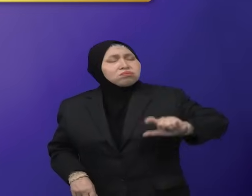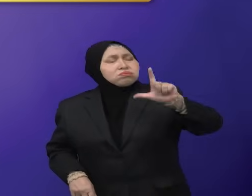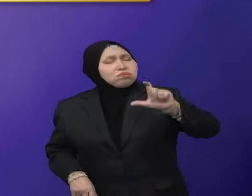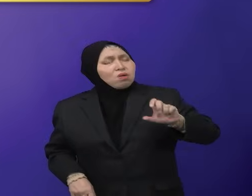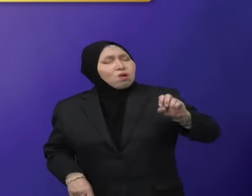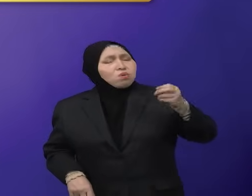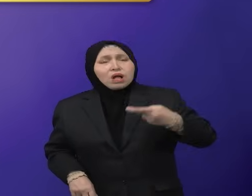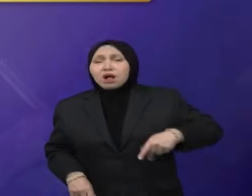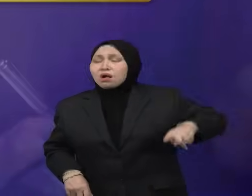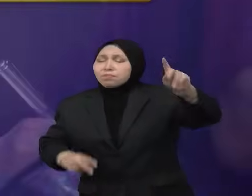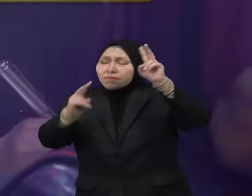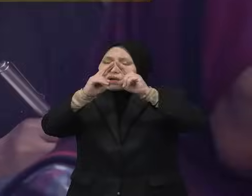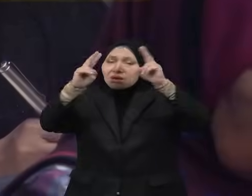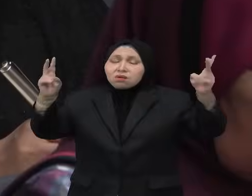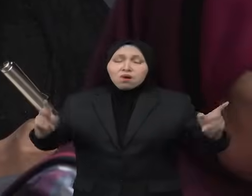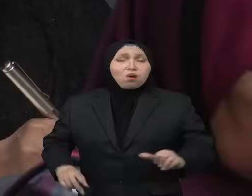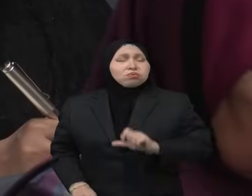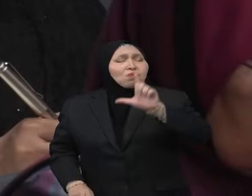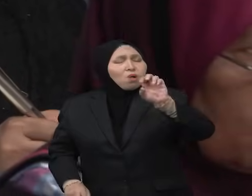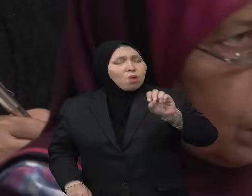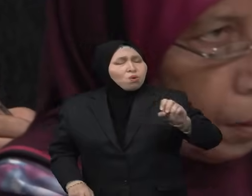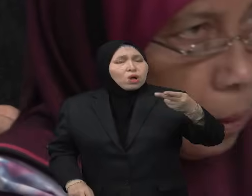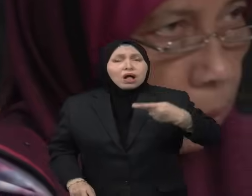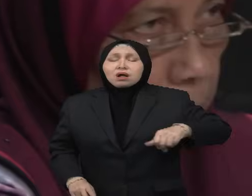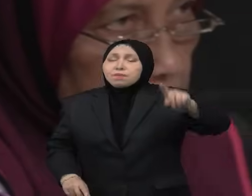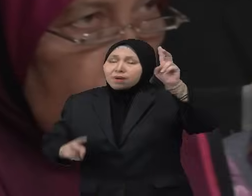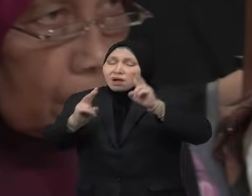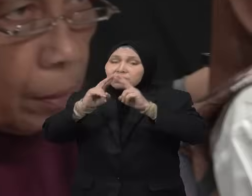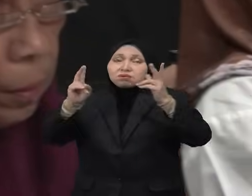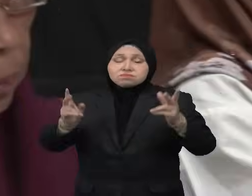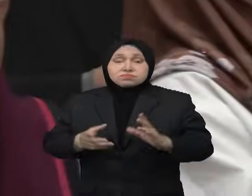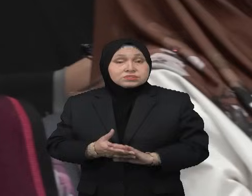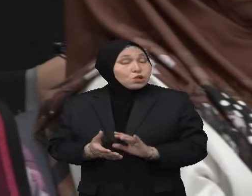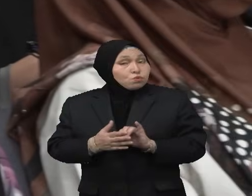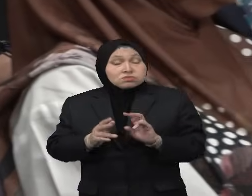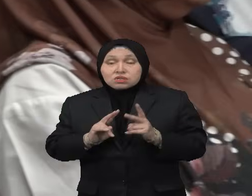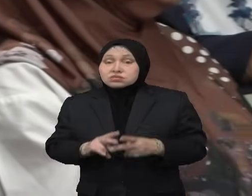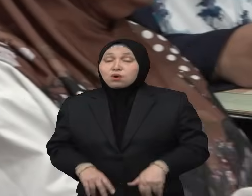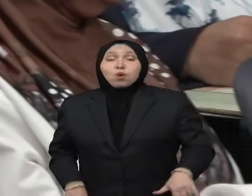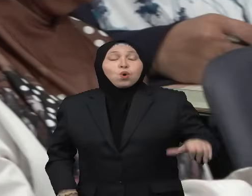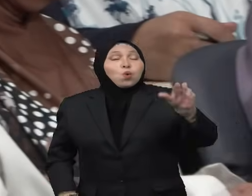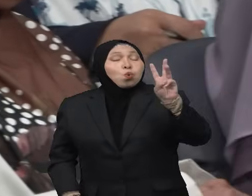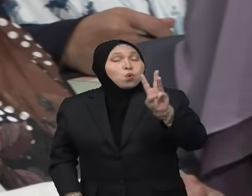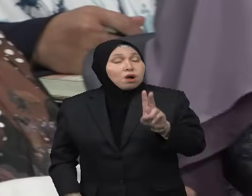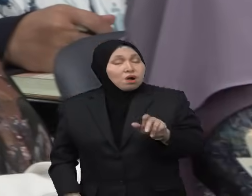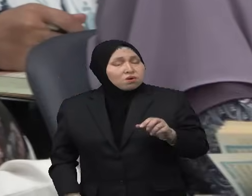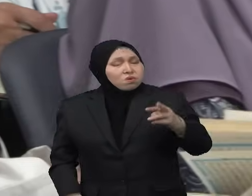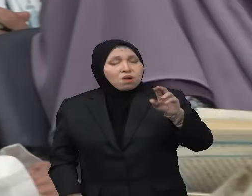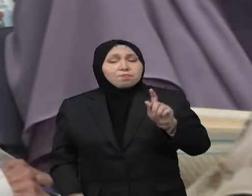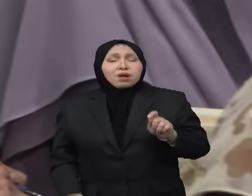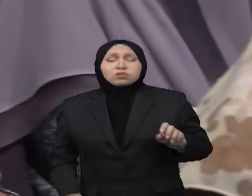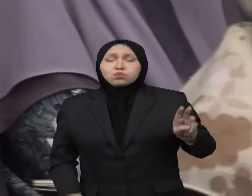Allahu akbar. Allahu akbar. Itu saja tebal. Wa